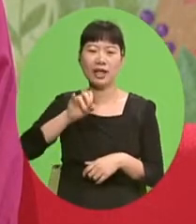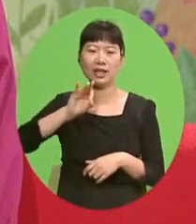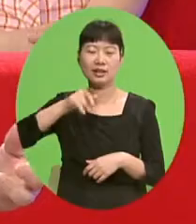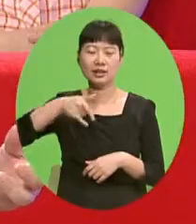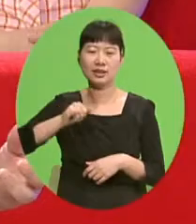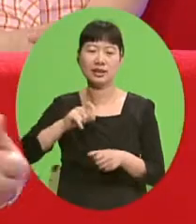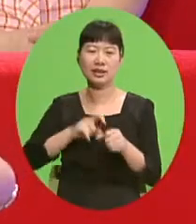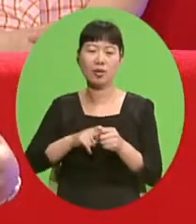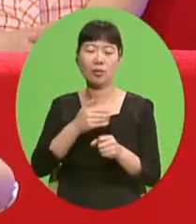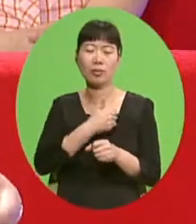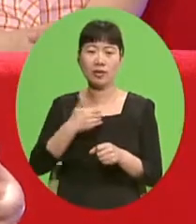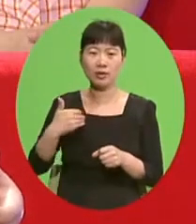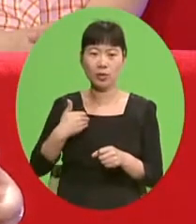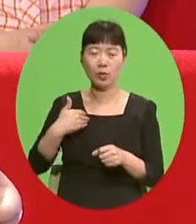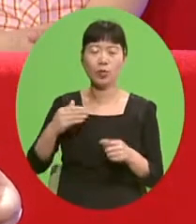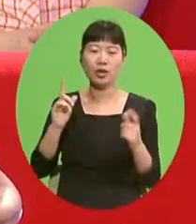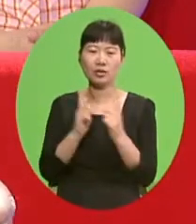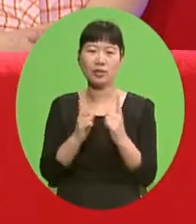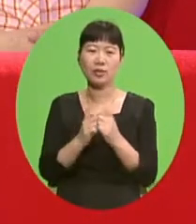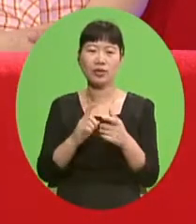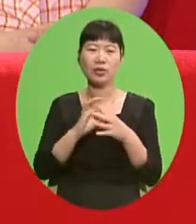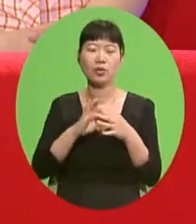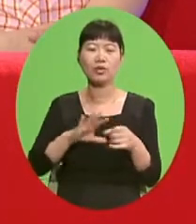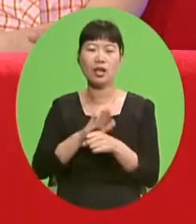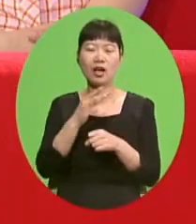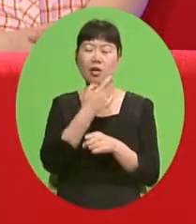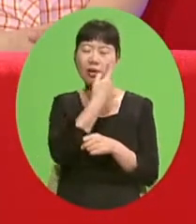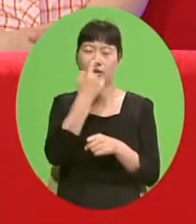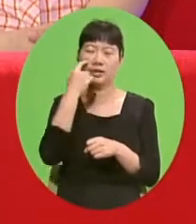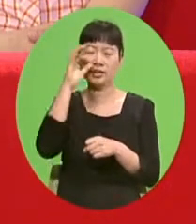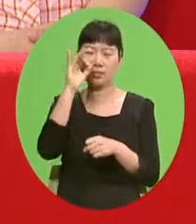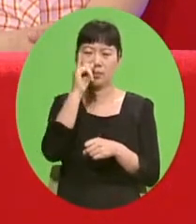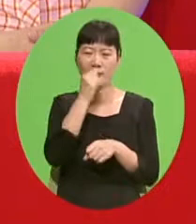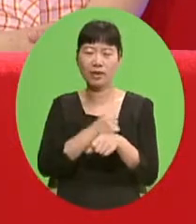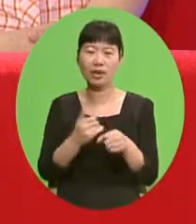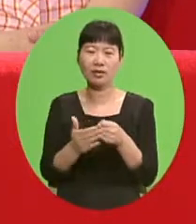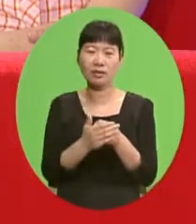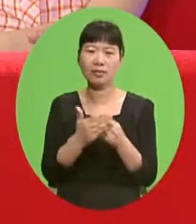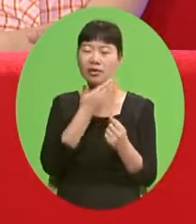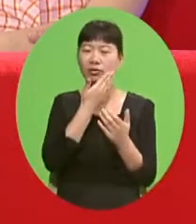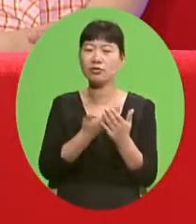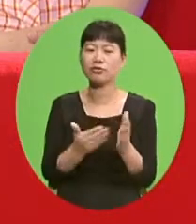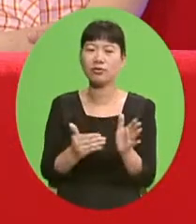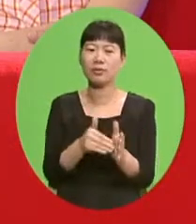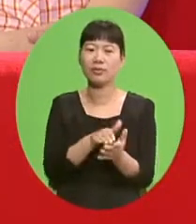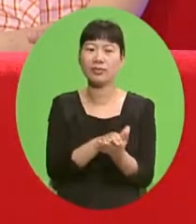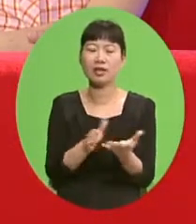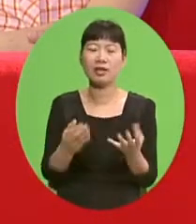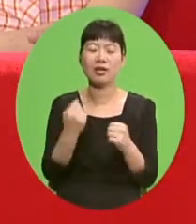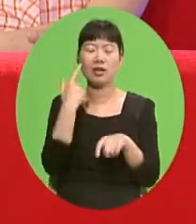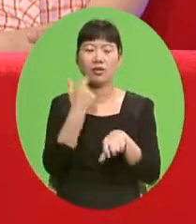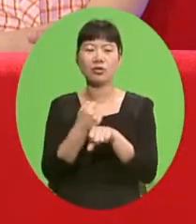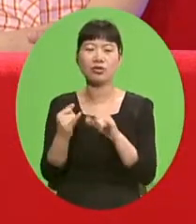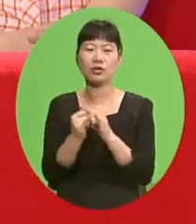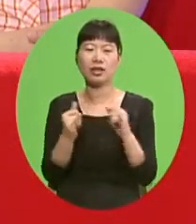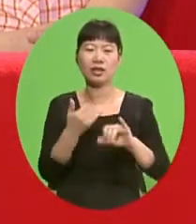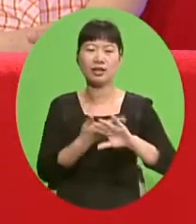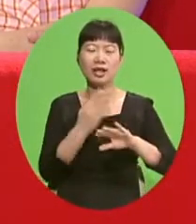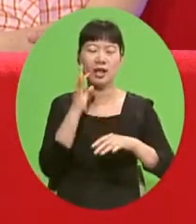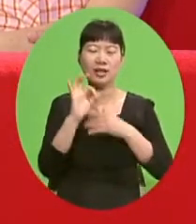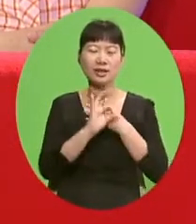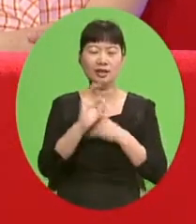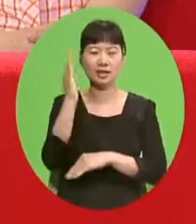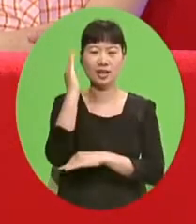서로 접촉을 통해서 굉장한 사랑을 확인하거든요. 그러니까 그만큼 참 중요한 거라고 봐요. 요즘은 이제 많은 학자들이 다른 가설들을